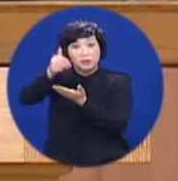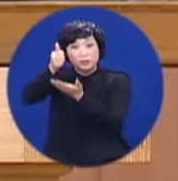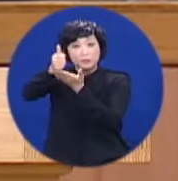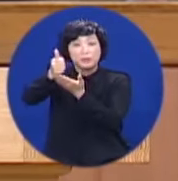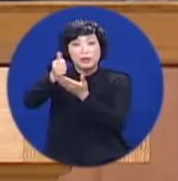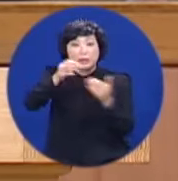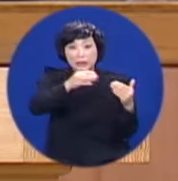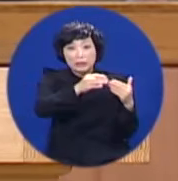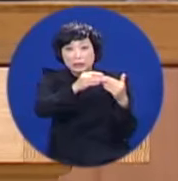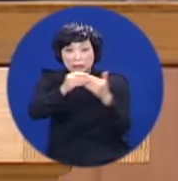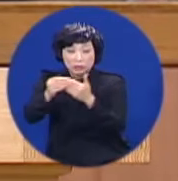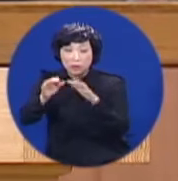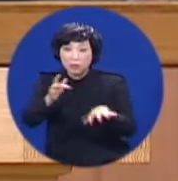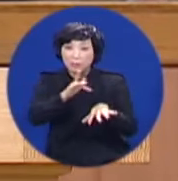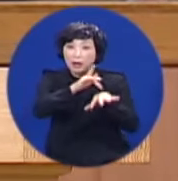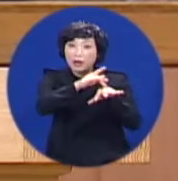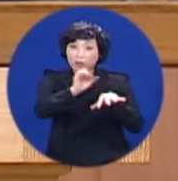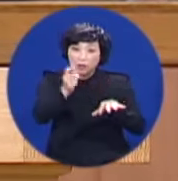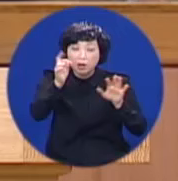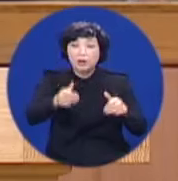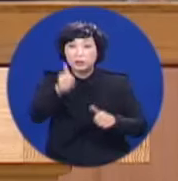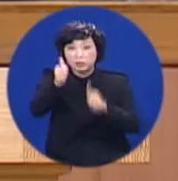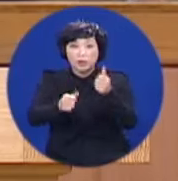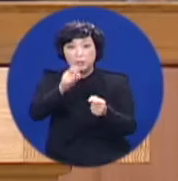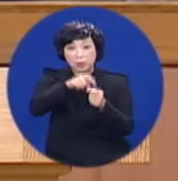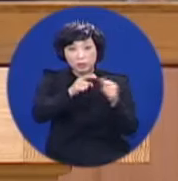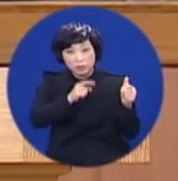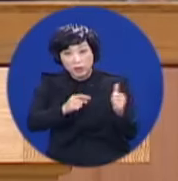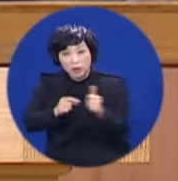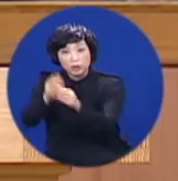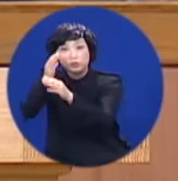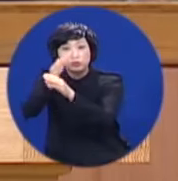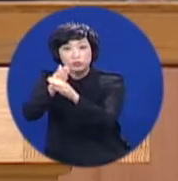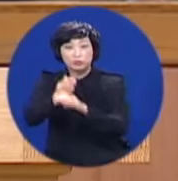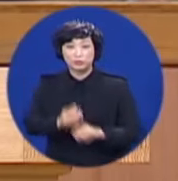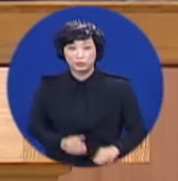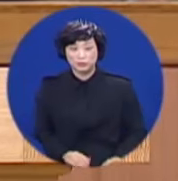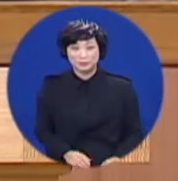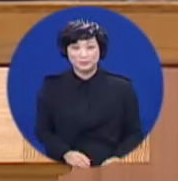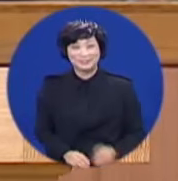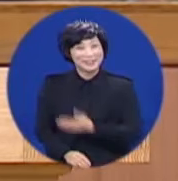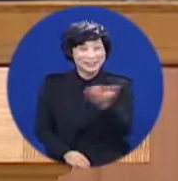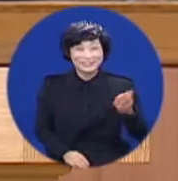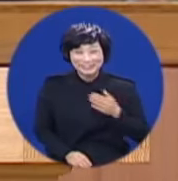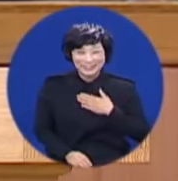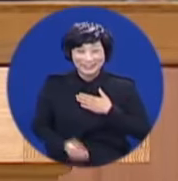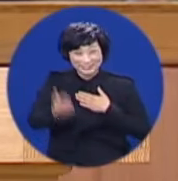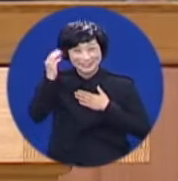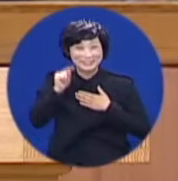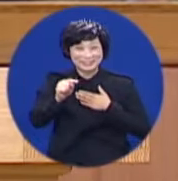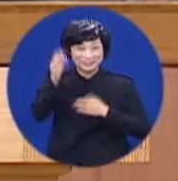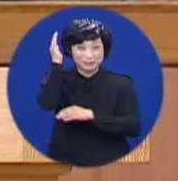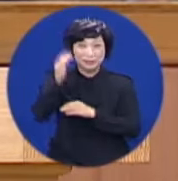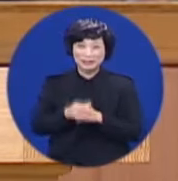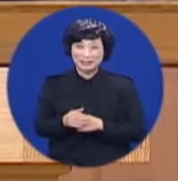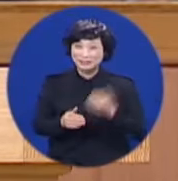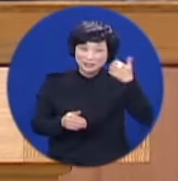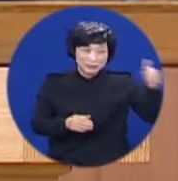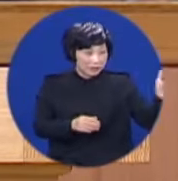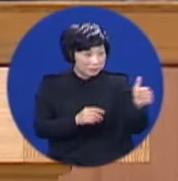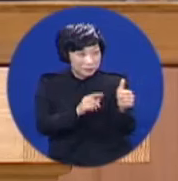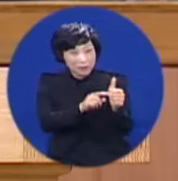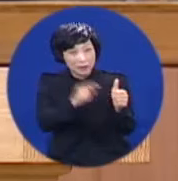이끌리어 마귀에게 시험을 받으러 가는데 이 소리 하니까 어떤 사람은 그러면